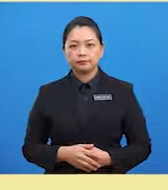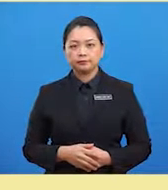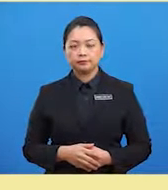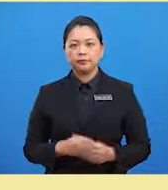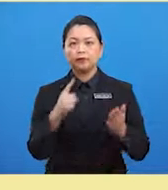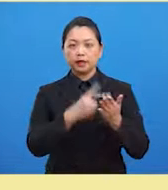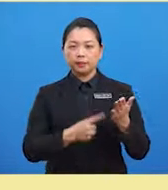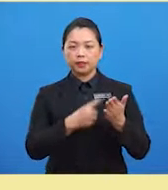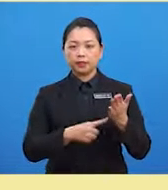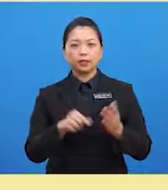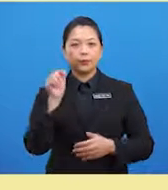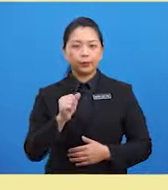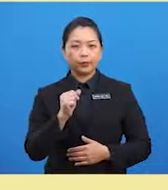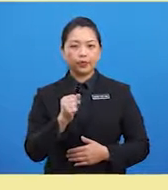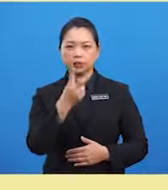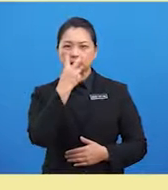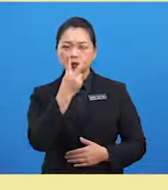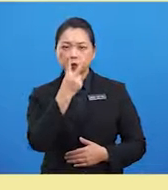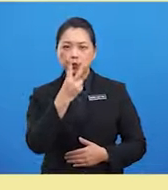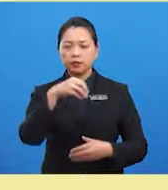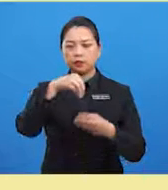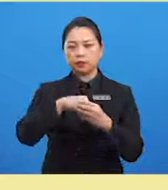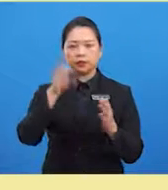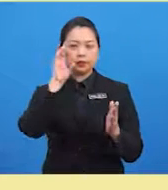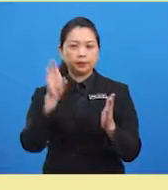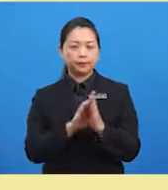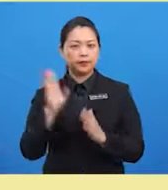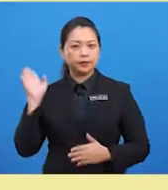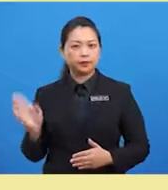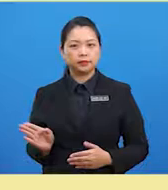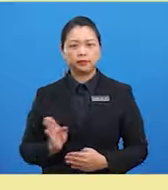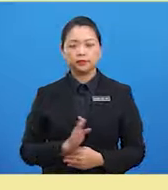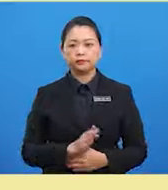Apakah yang boleh diperhatikan dalam paparan sebentar tadi?